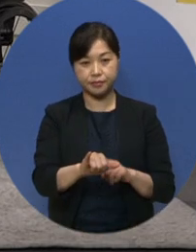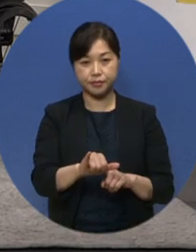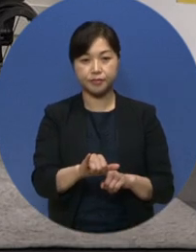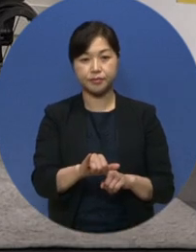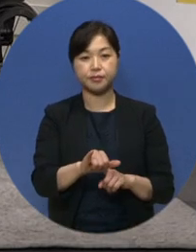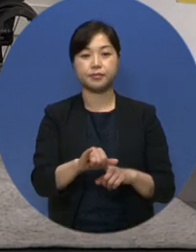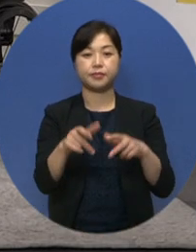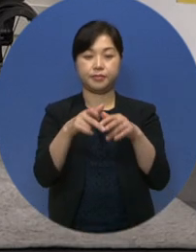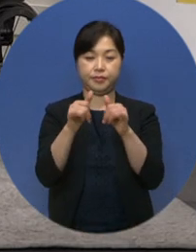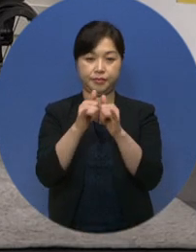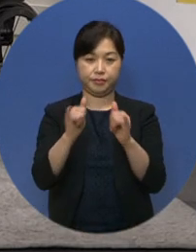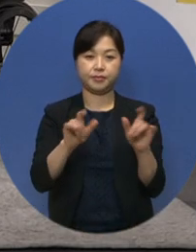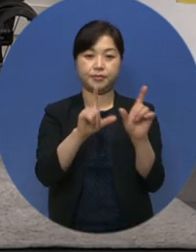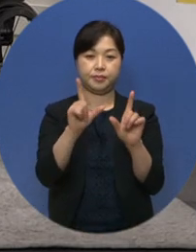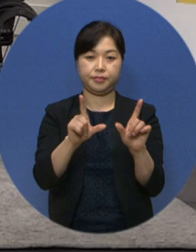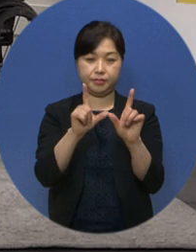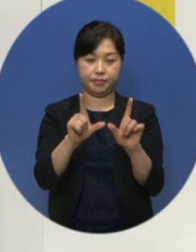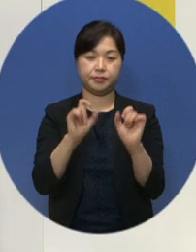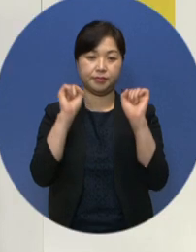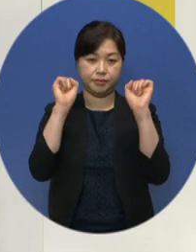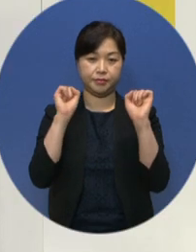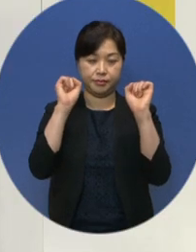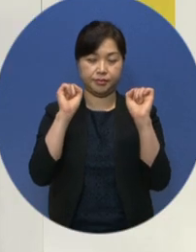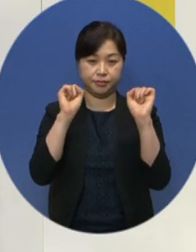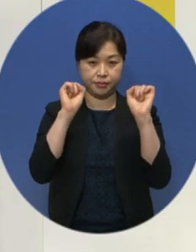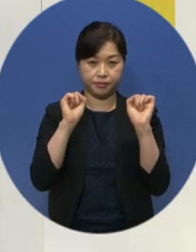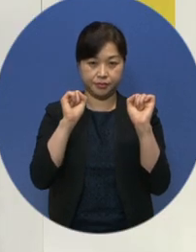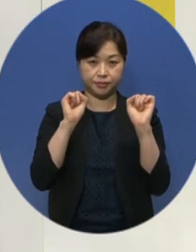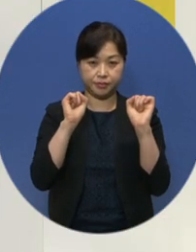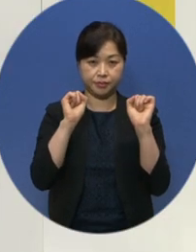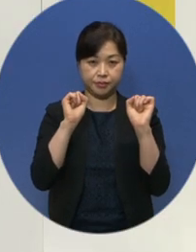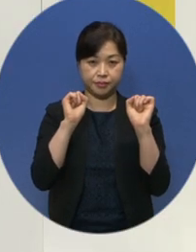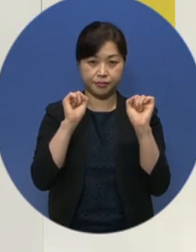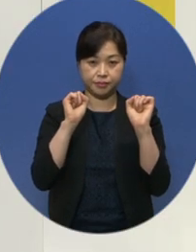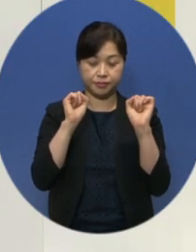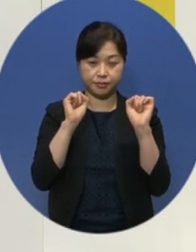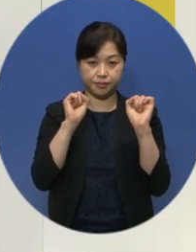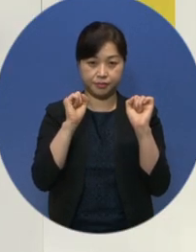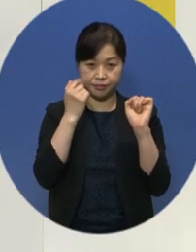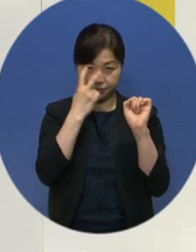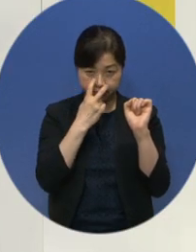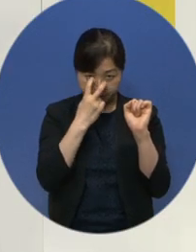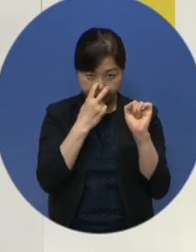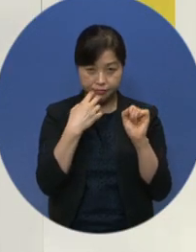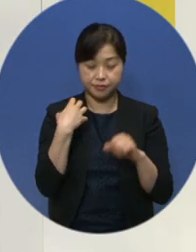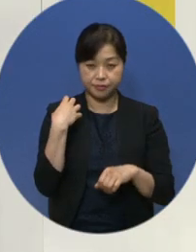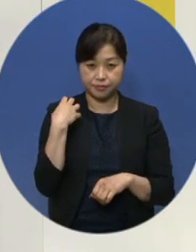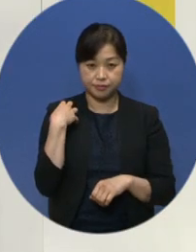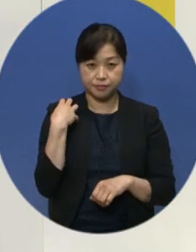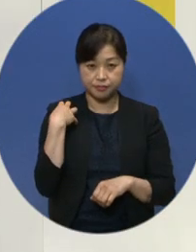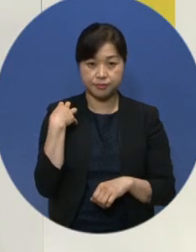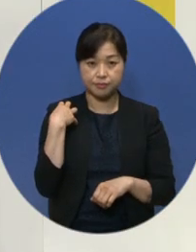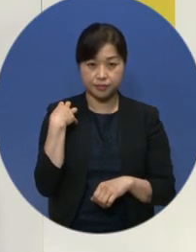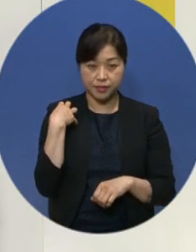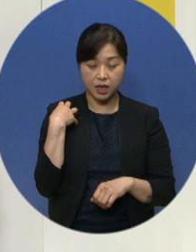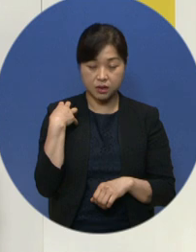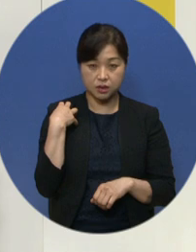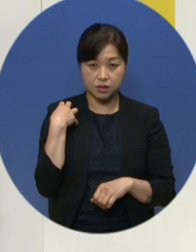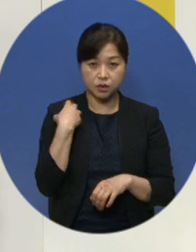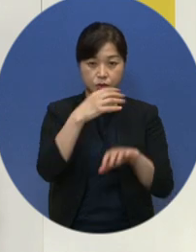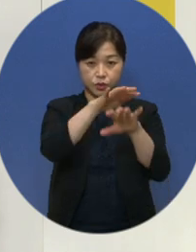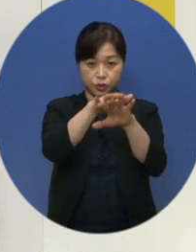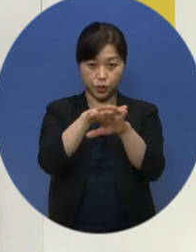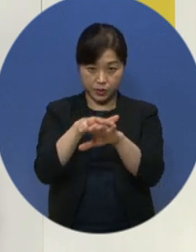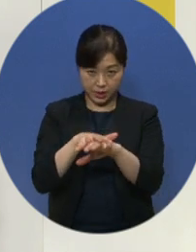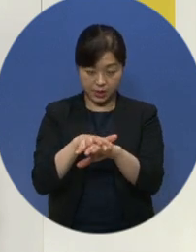장애인 그 생활체육을 에 관장하고 생활 체육을 이렇게 에